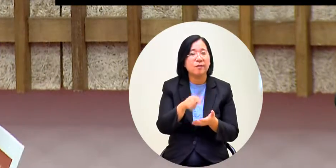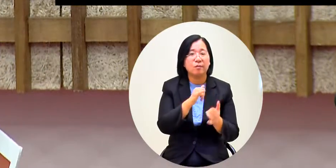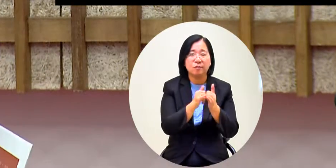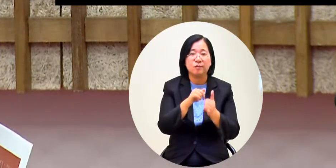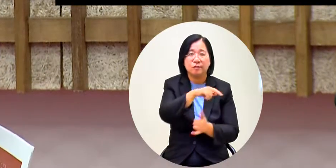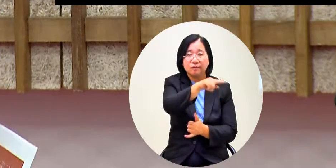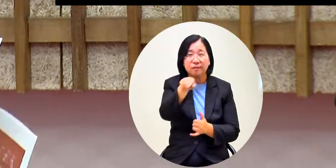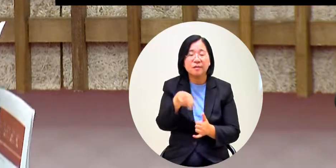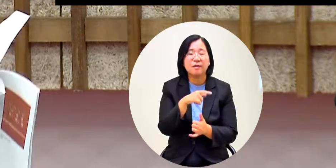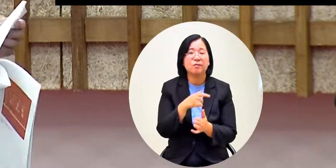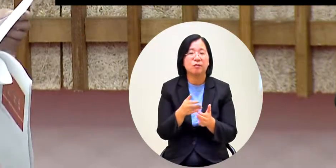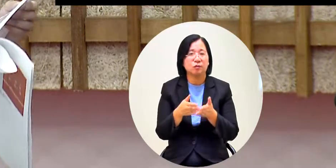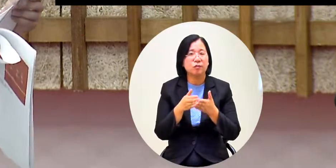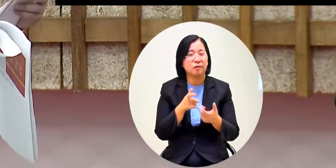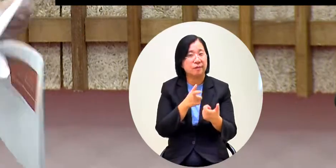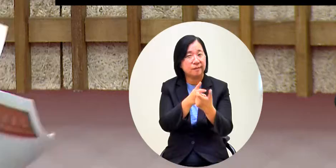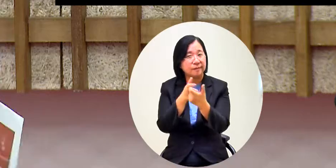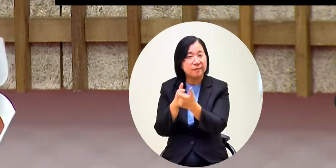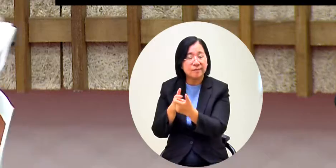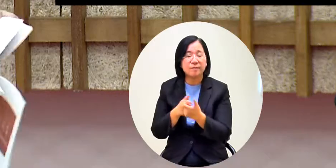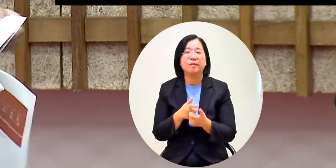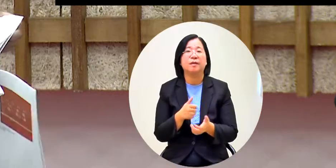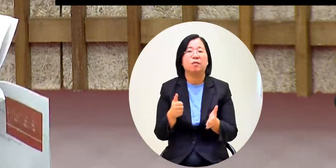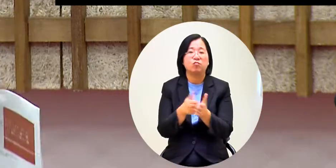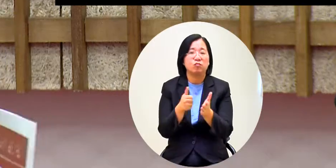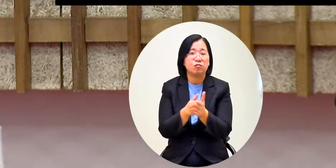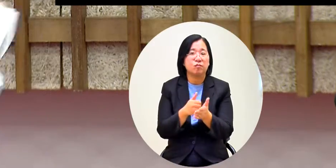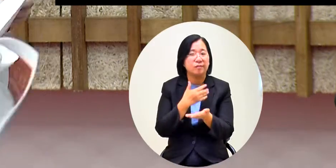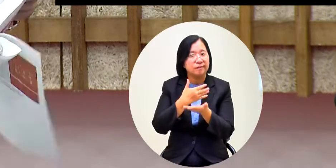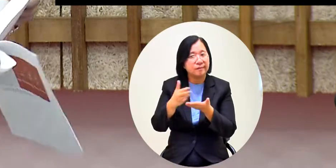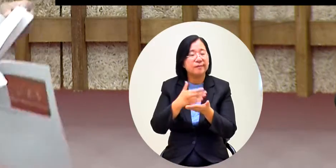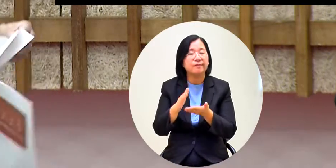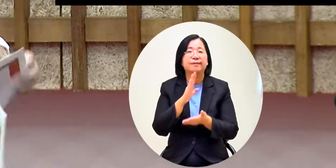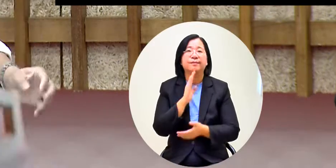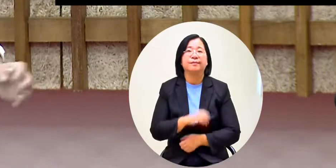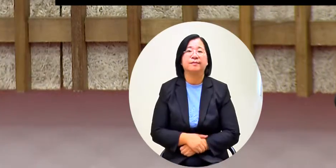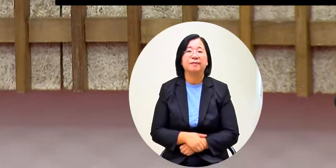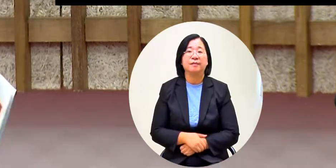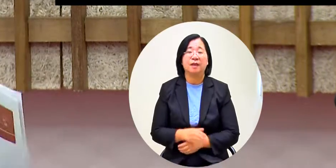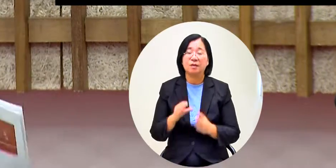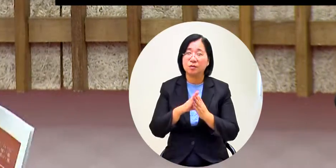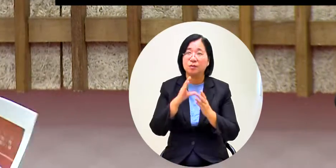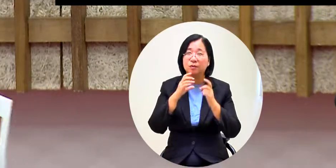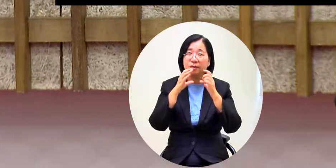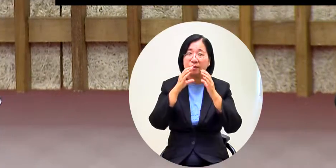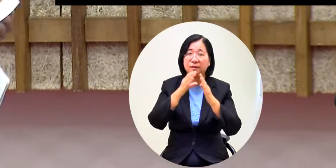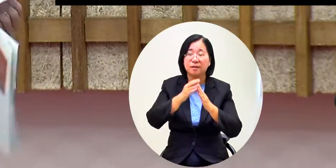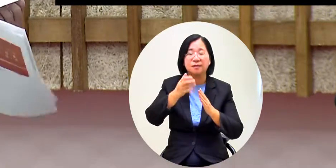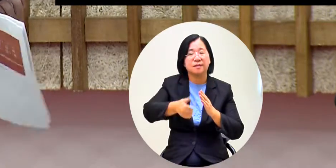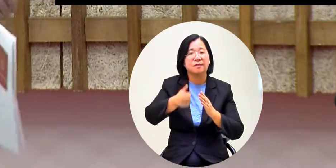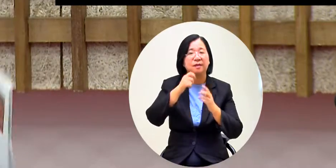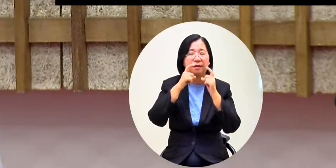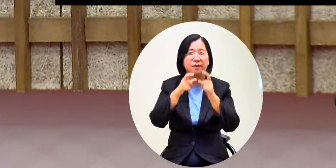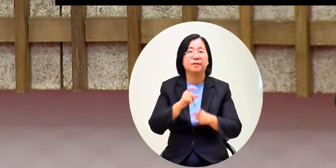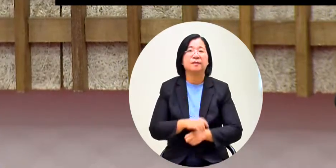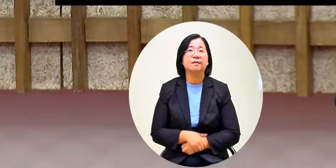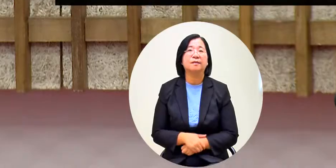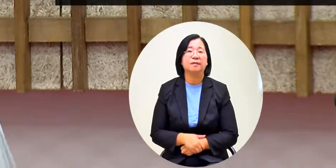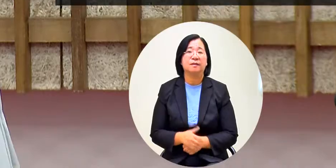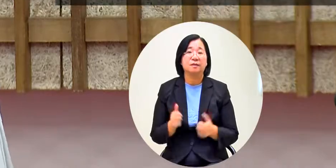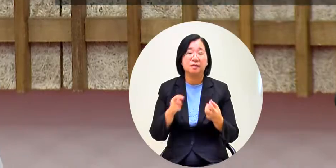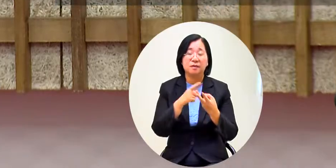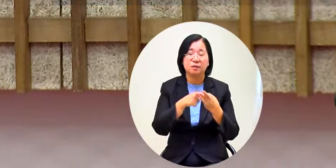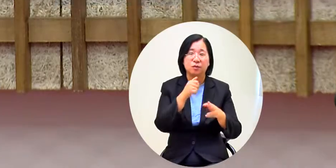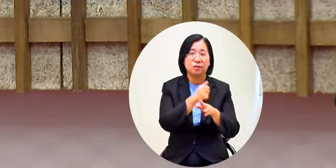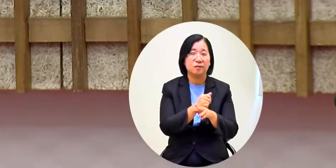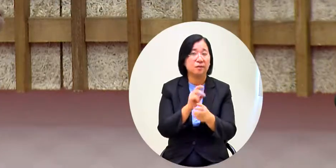以及维持这样运量？那是不是请这个我们局长来做一个回答？ 请局长答复。 好，谢谢主席，谢谢您，